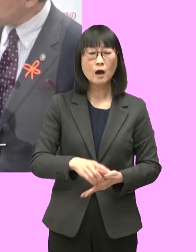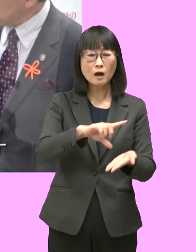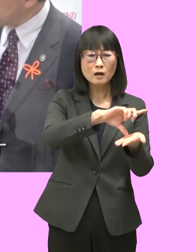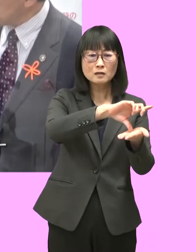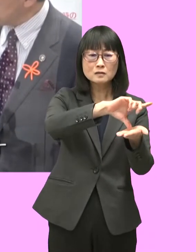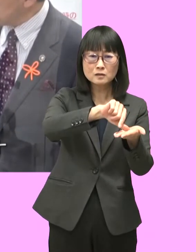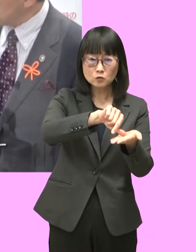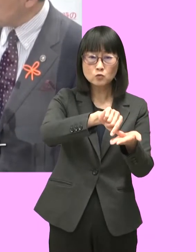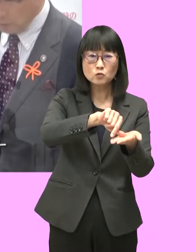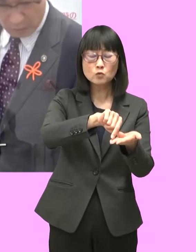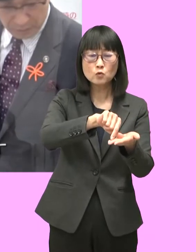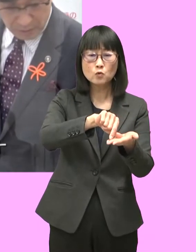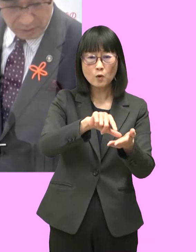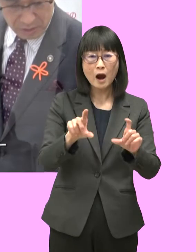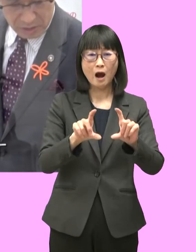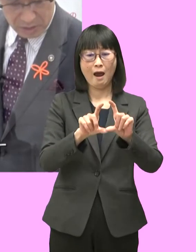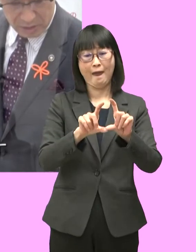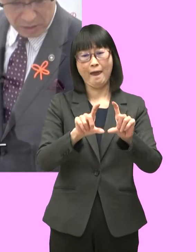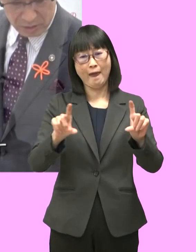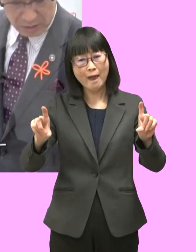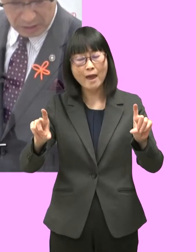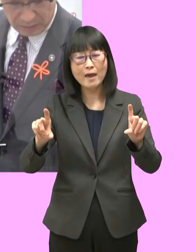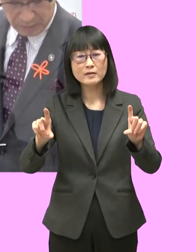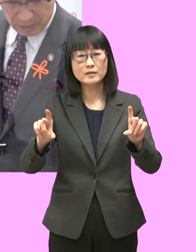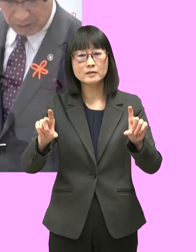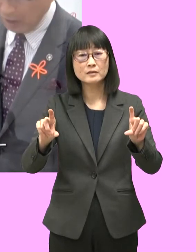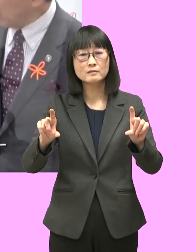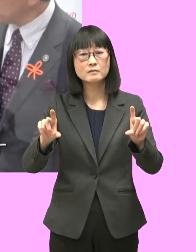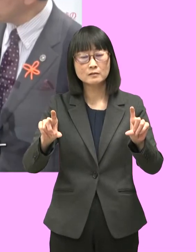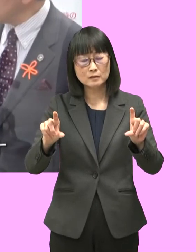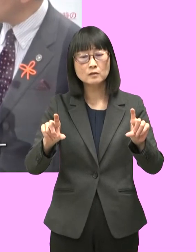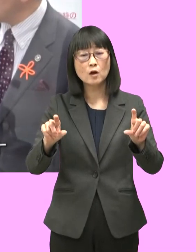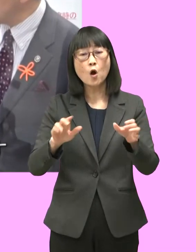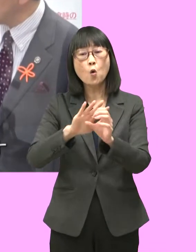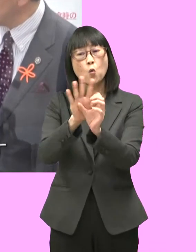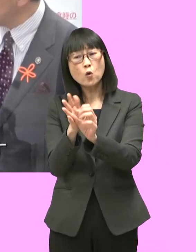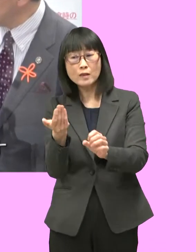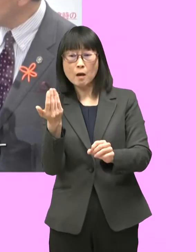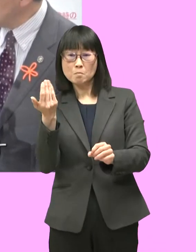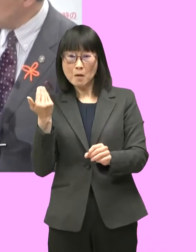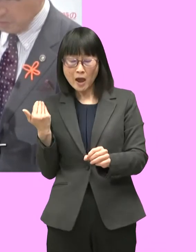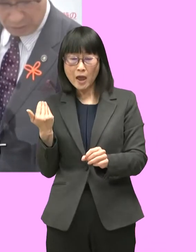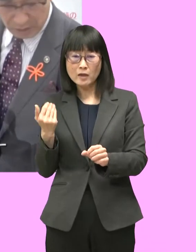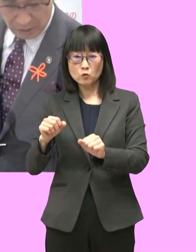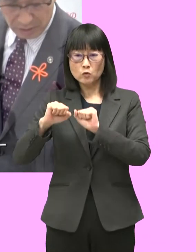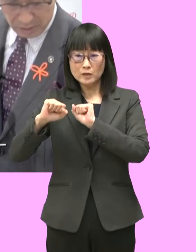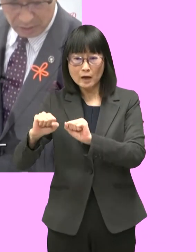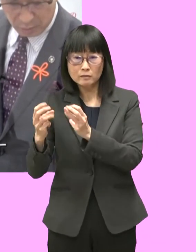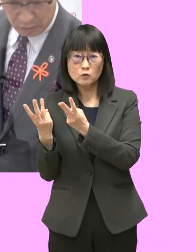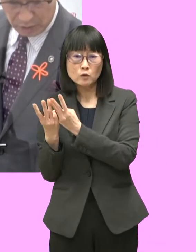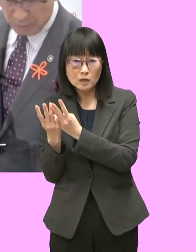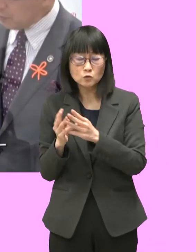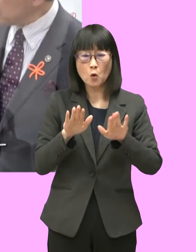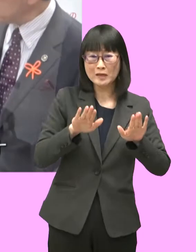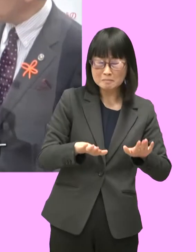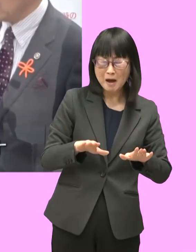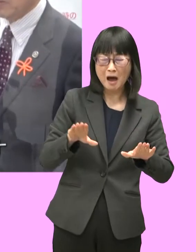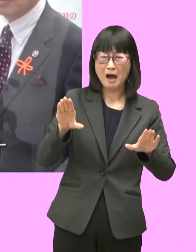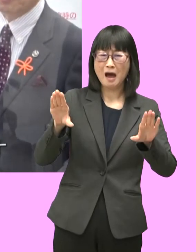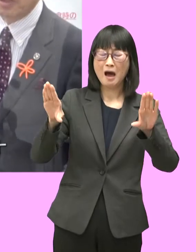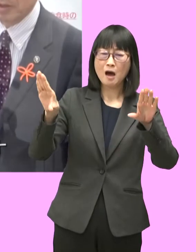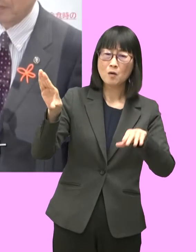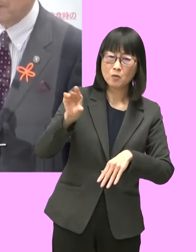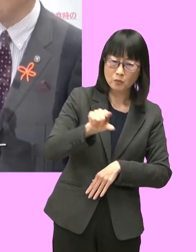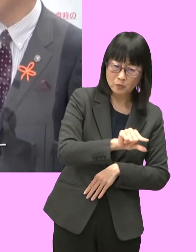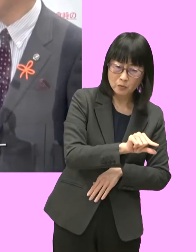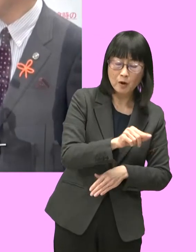ロナ前の平均に比べると実施地区が大体半分に減ってしまいました。それから参加者も7分の1に減